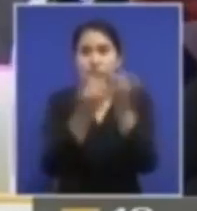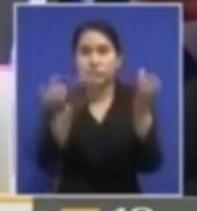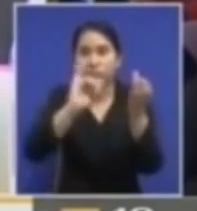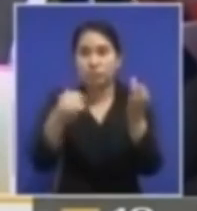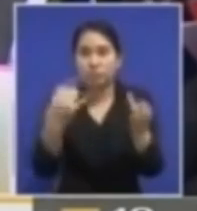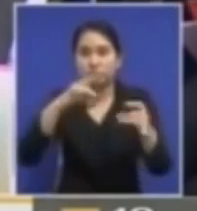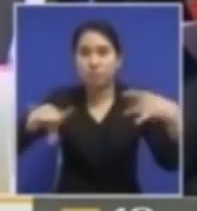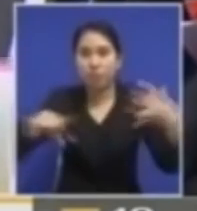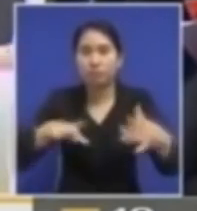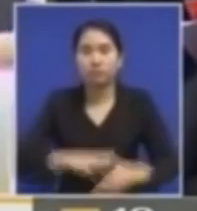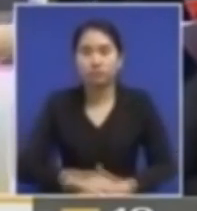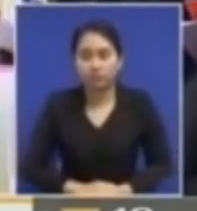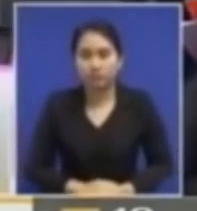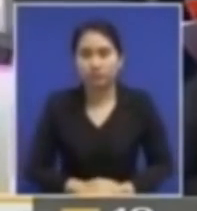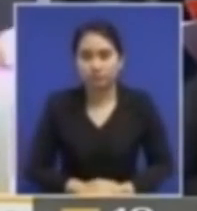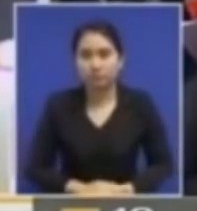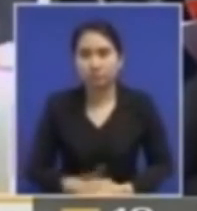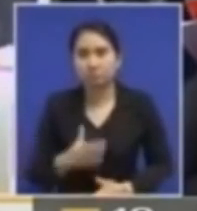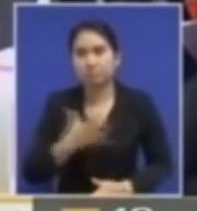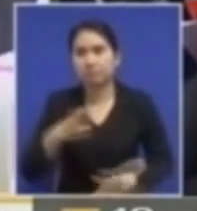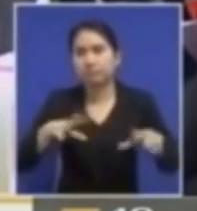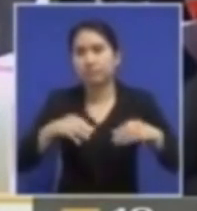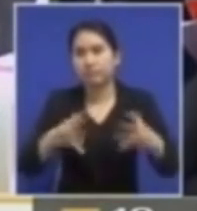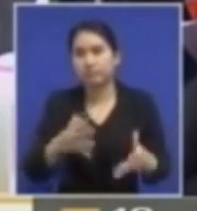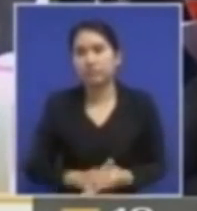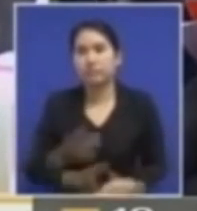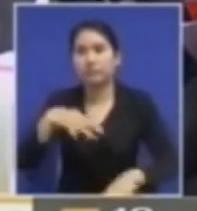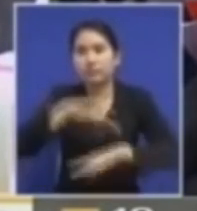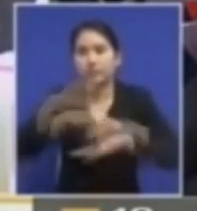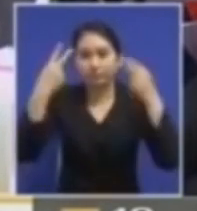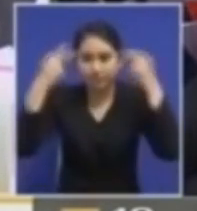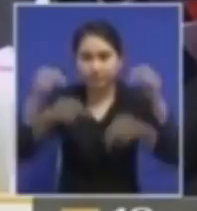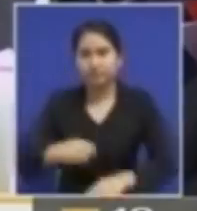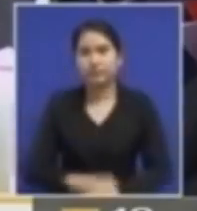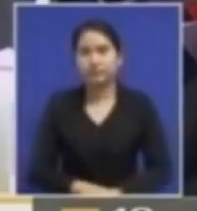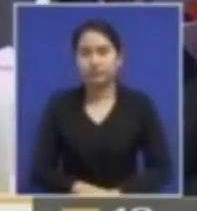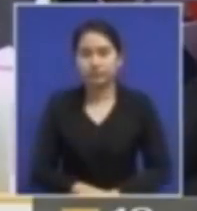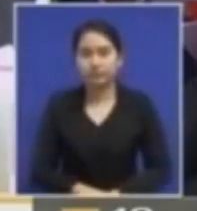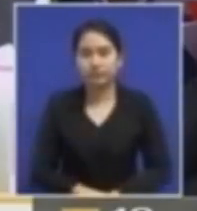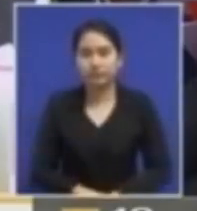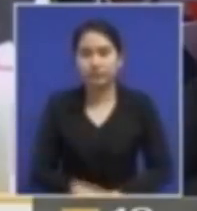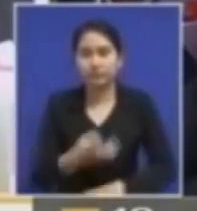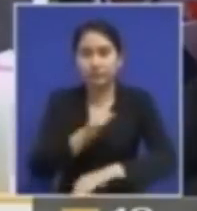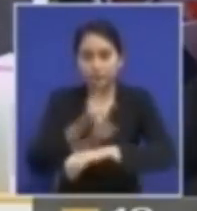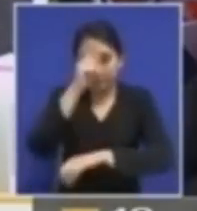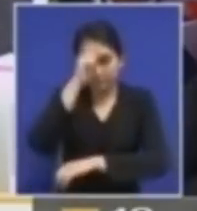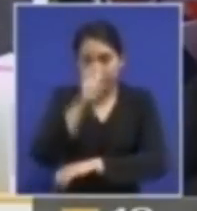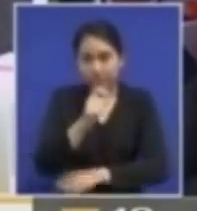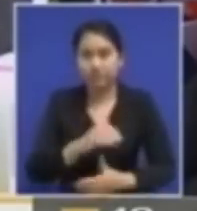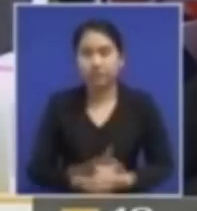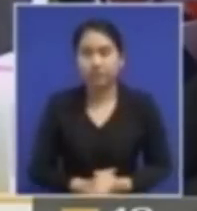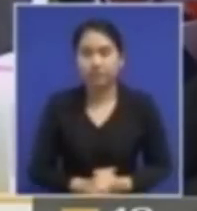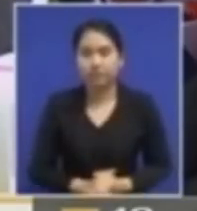นะครับเป็นคุณสมบัติหนึ่งที่ผมไม่เห็นชอบที่จะให้ดำรงตำแหน่งนายกได้ท่านประธานที่เคารพครับนอกจากที่จ